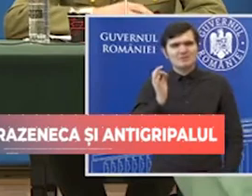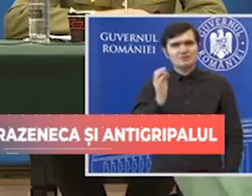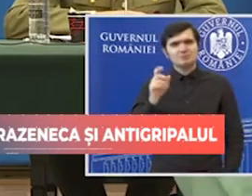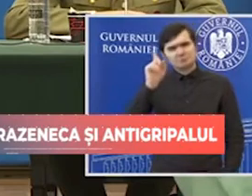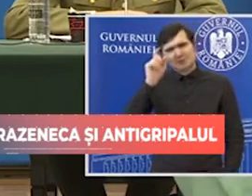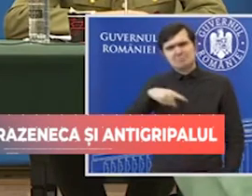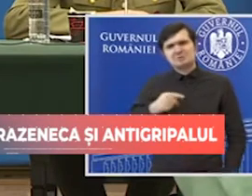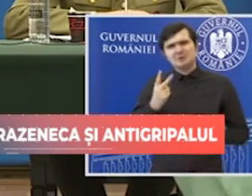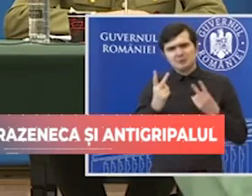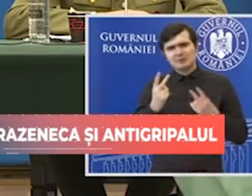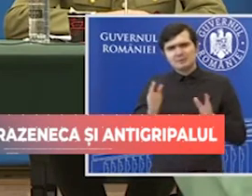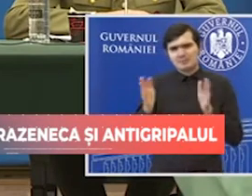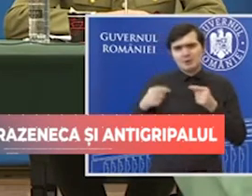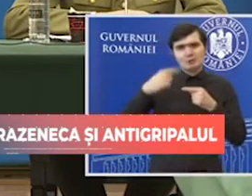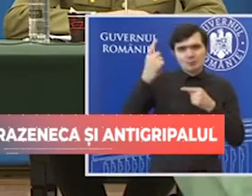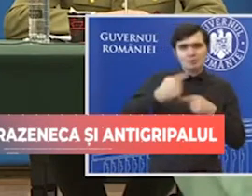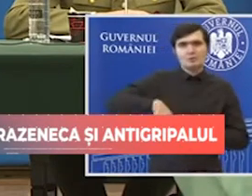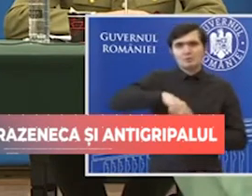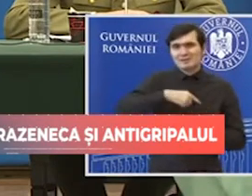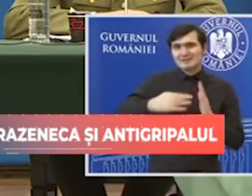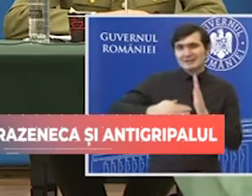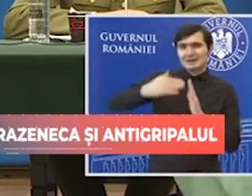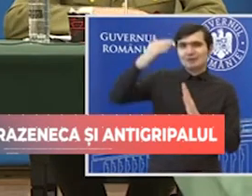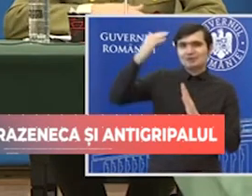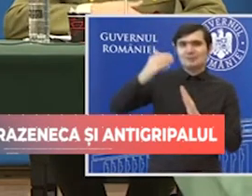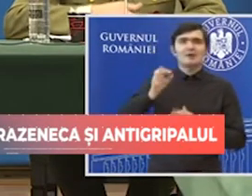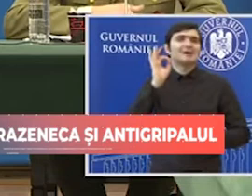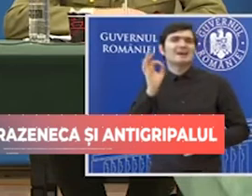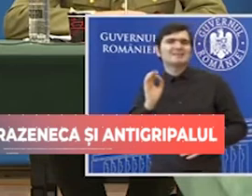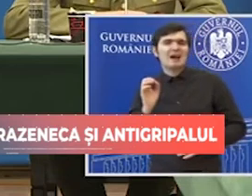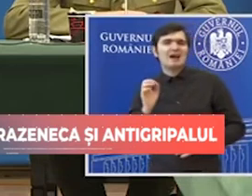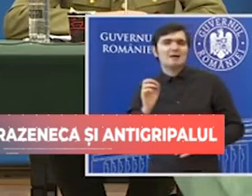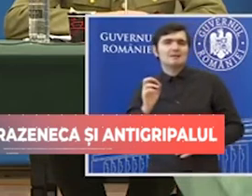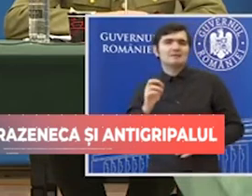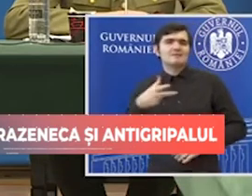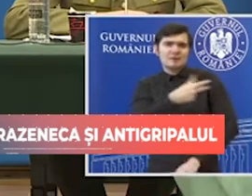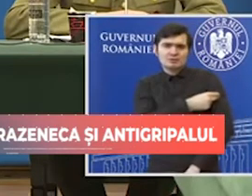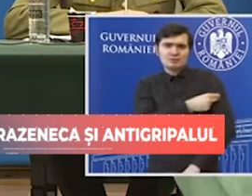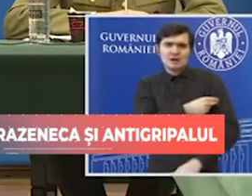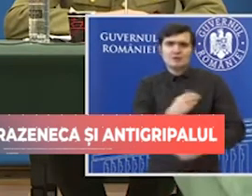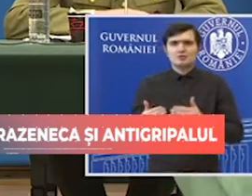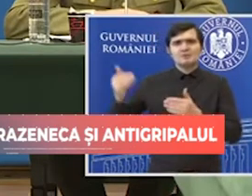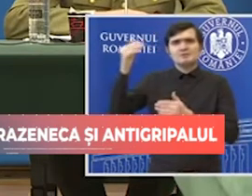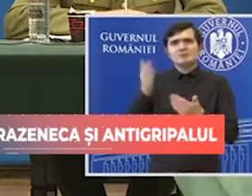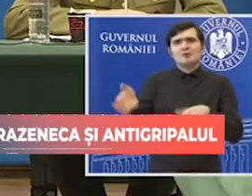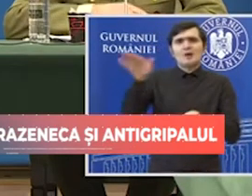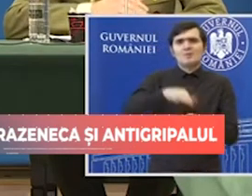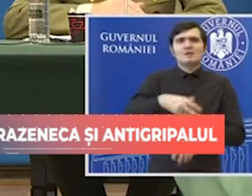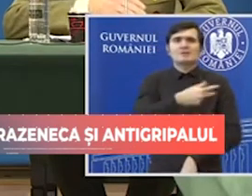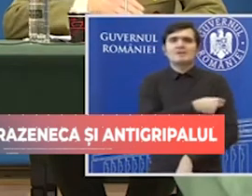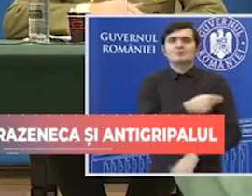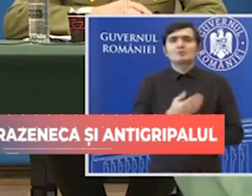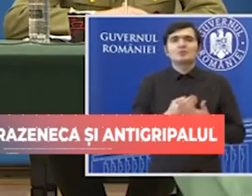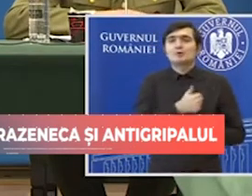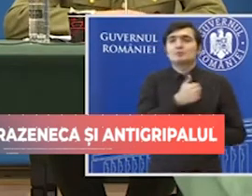Președintele Comitetului Național de Coordonare a Activităților privind vaccinarea împotriva SARS-CoV-2, dr. Valeriu Gheorghiță, a reacționat marți